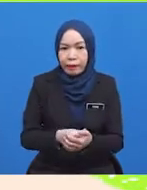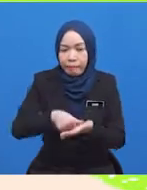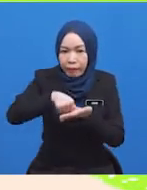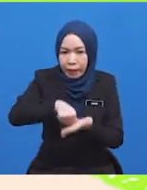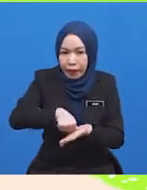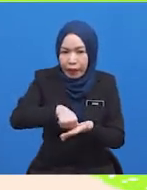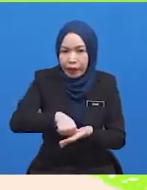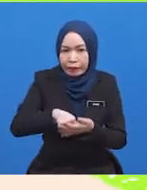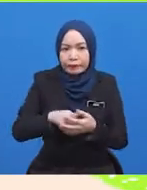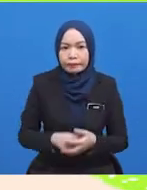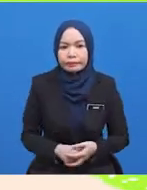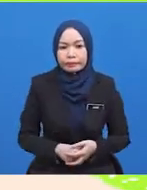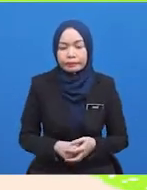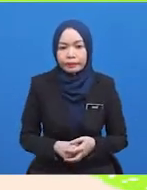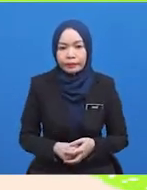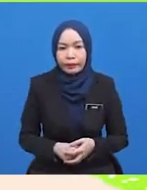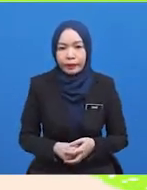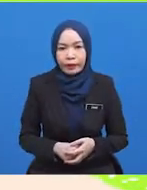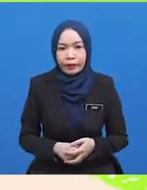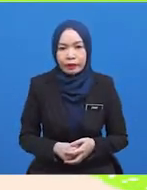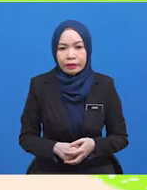mampatan batuan enapan